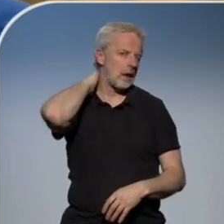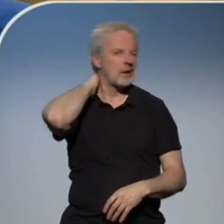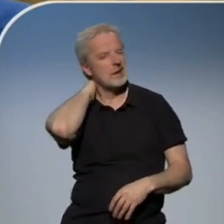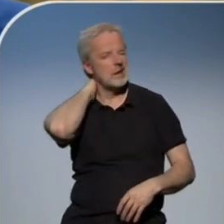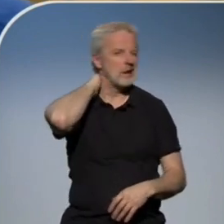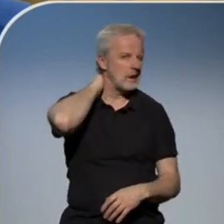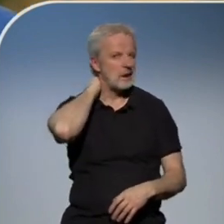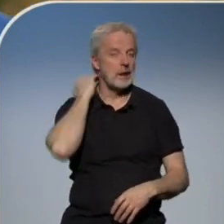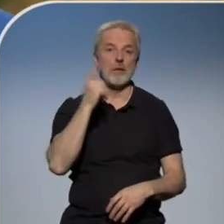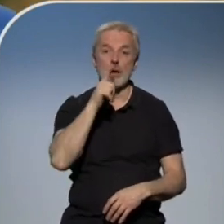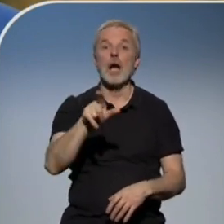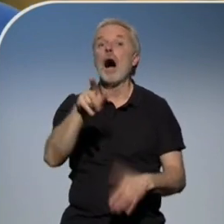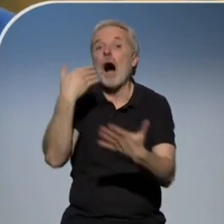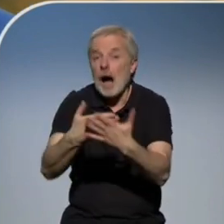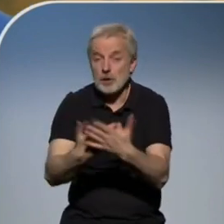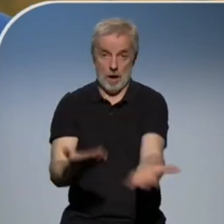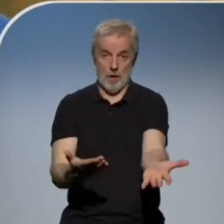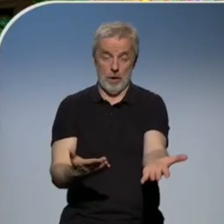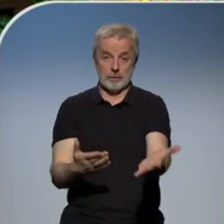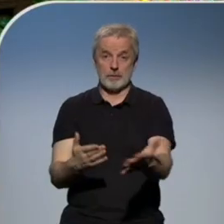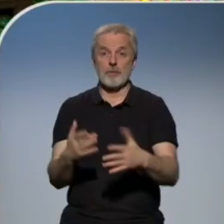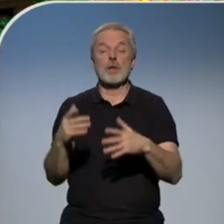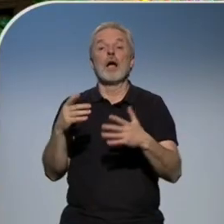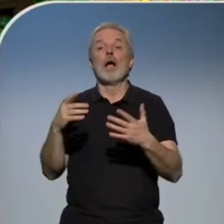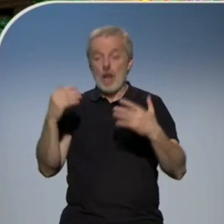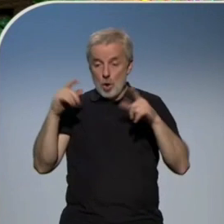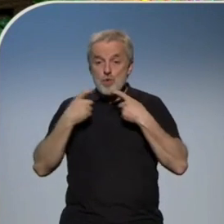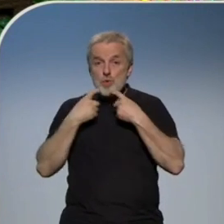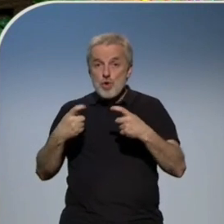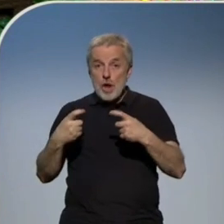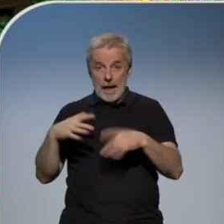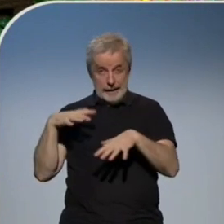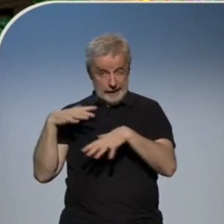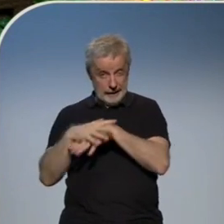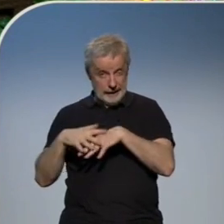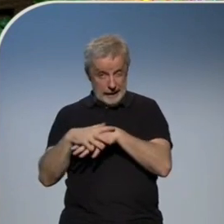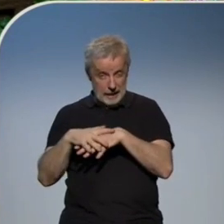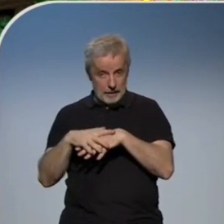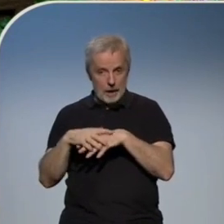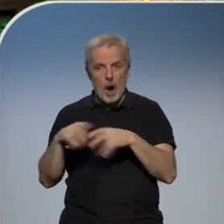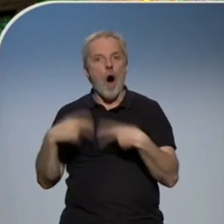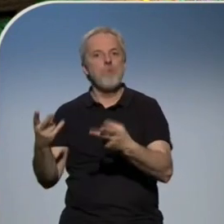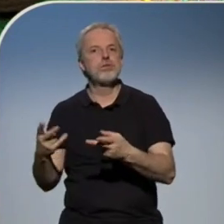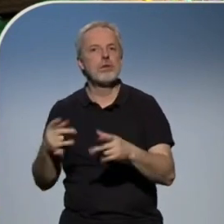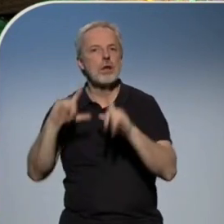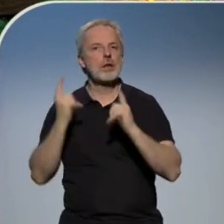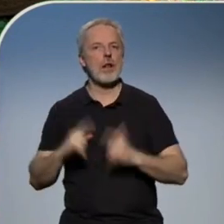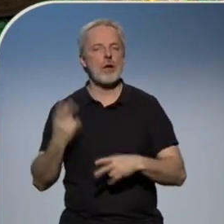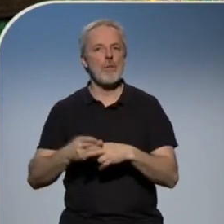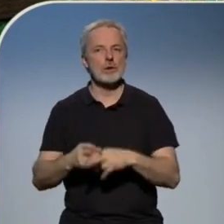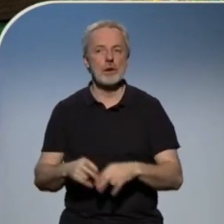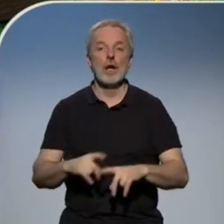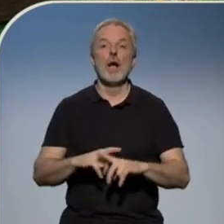Ano. A to je ono. Ten vliv toho, co žijeme na naše tělo. Nebo nás bolí žaludek, nebo něco takového. Nebo jdete na nějakou